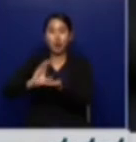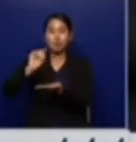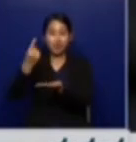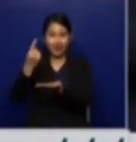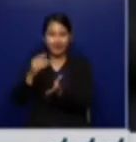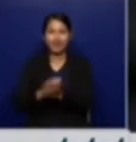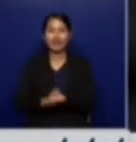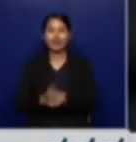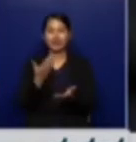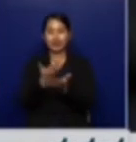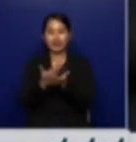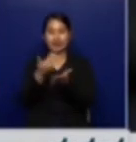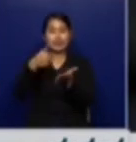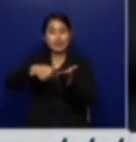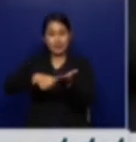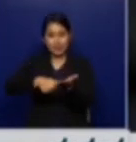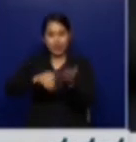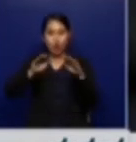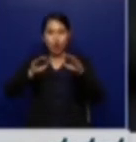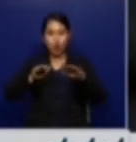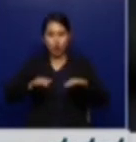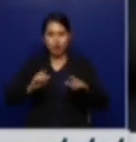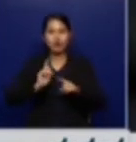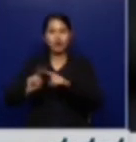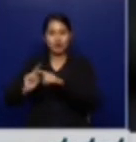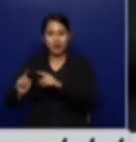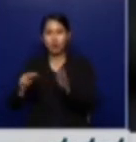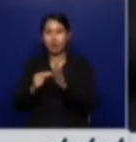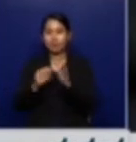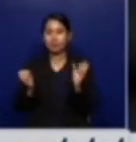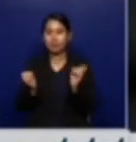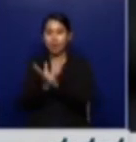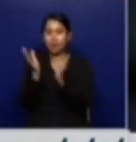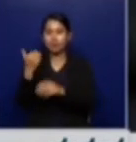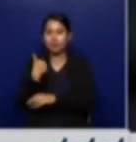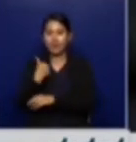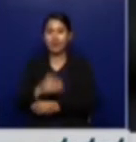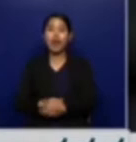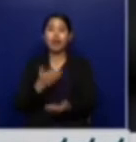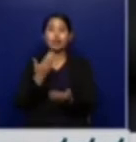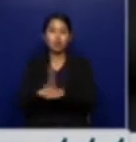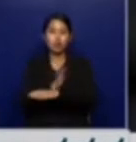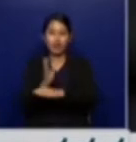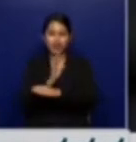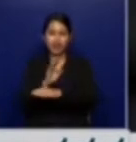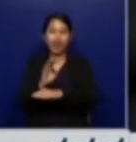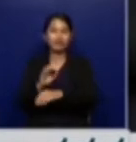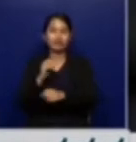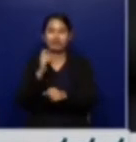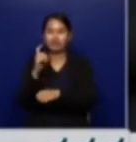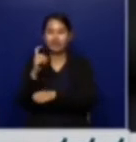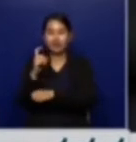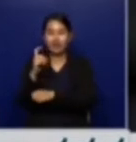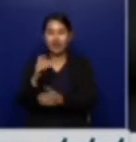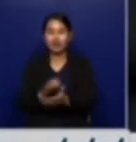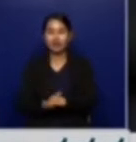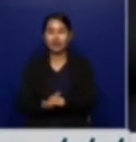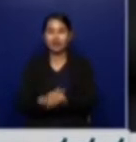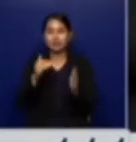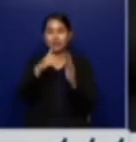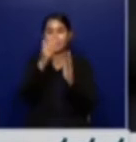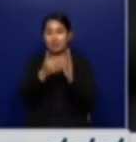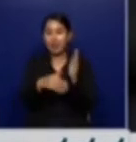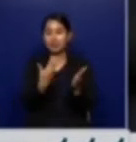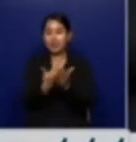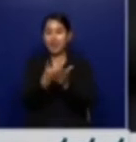หนี้ลดหนี้อะไรต่างๆไว้มีผลครับ SME ตายการจัดเก็บภาคท้องถิ่นจากกฎหมายภา